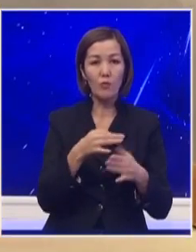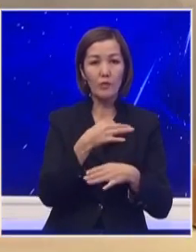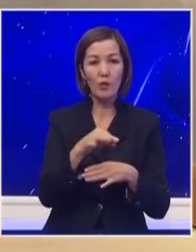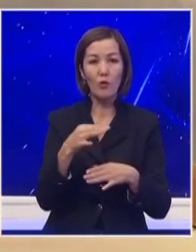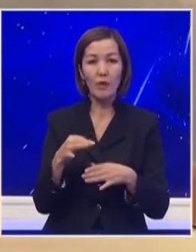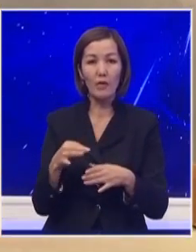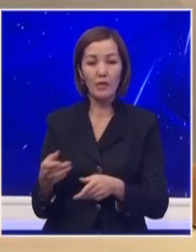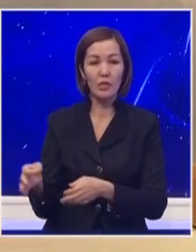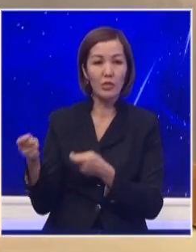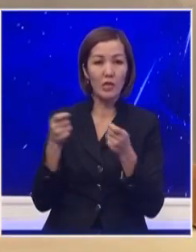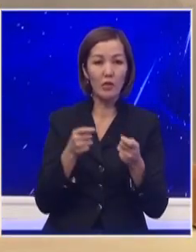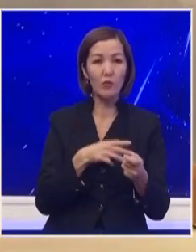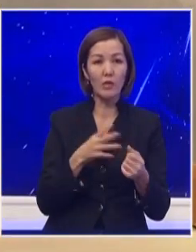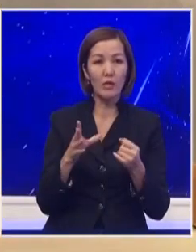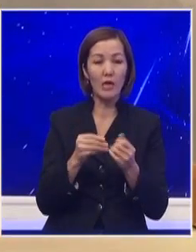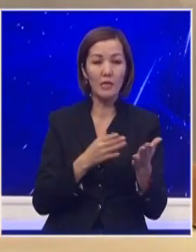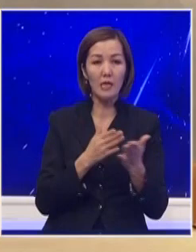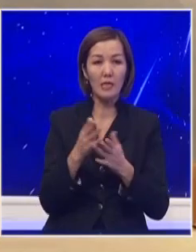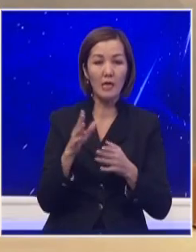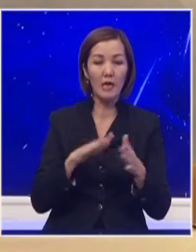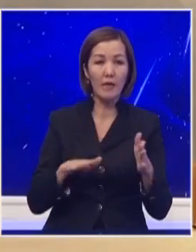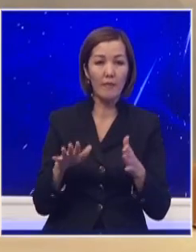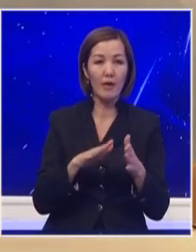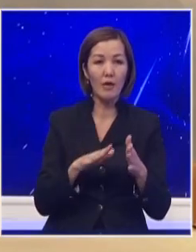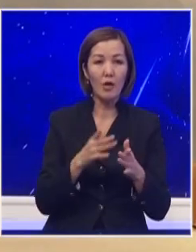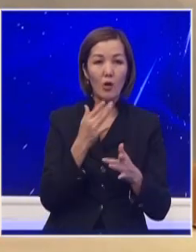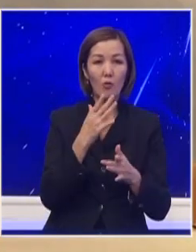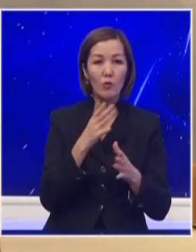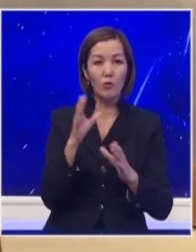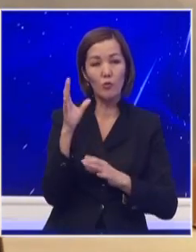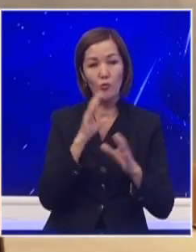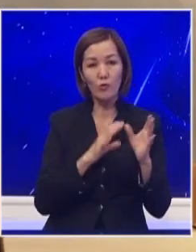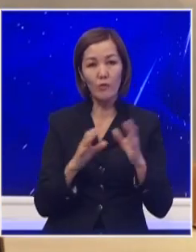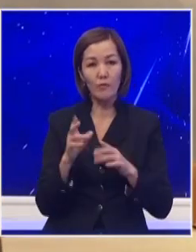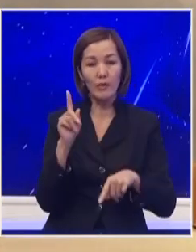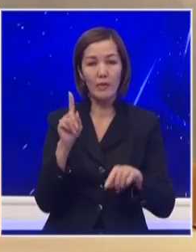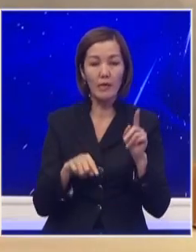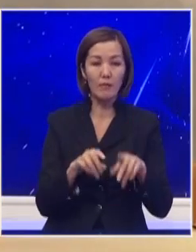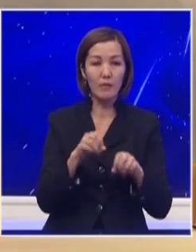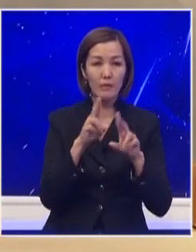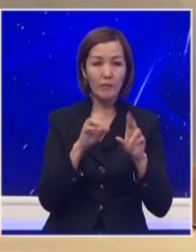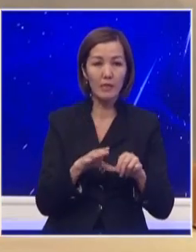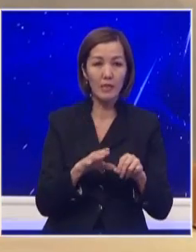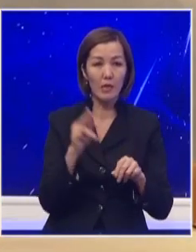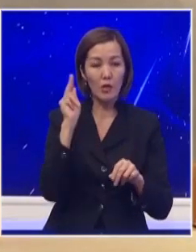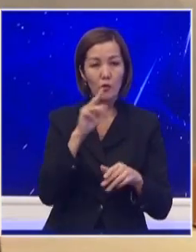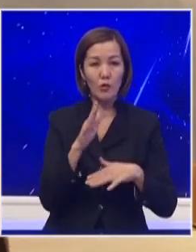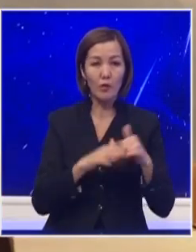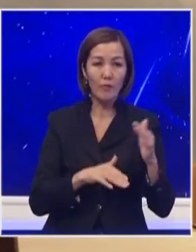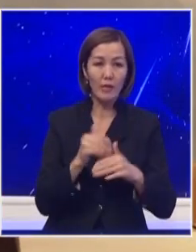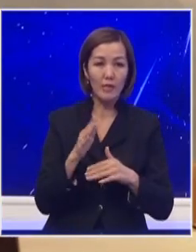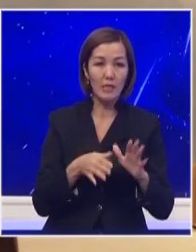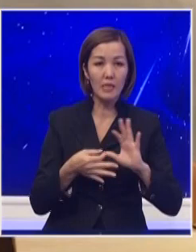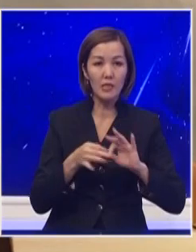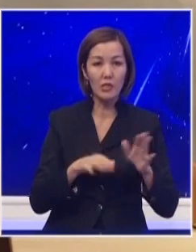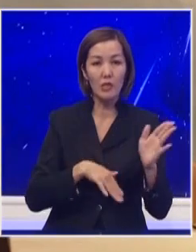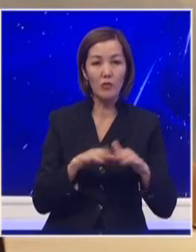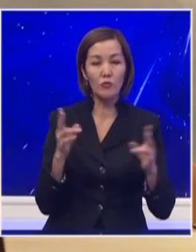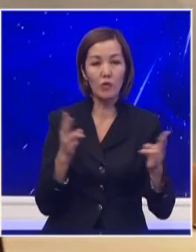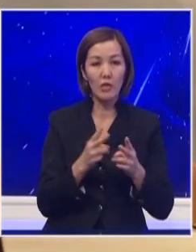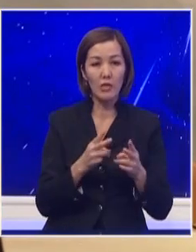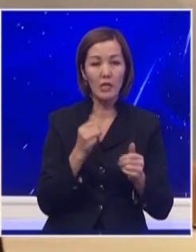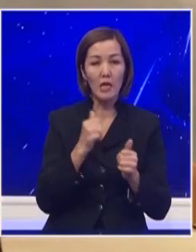беталысымен алдағы жоспарларымен бөлісті. По развитию Қонаева в первую очередь надо сделать вопрос решать инфраструктуры. Қонаевтың дамуы